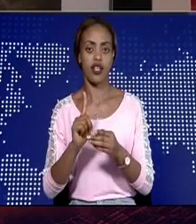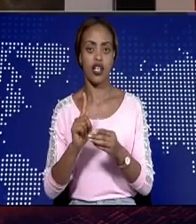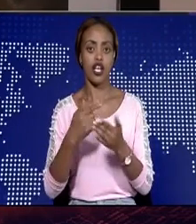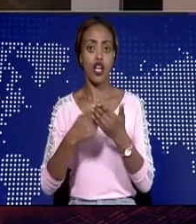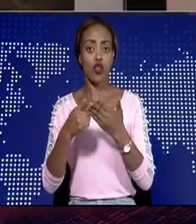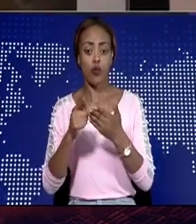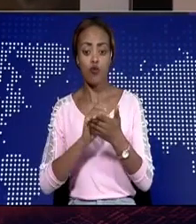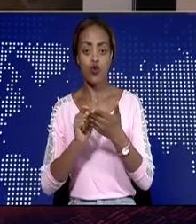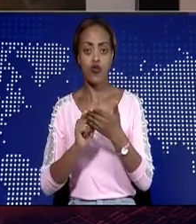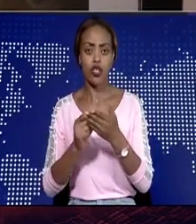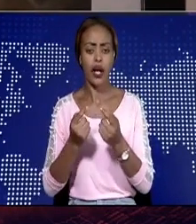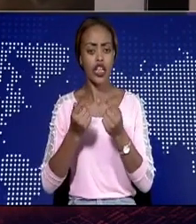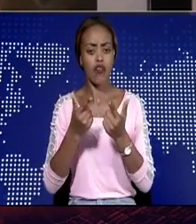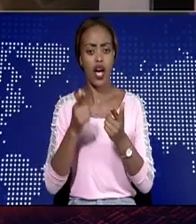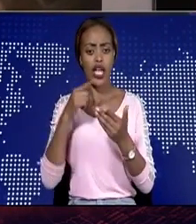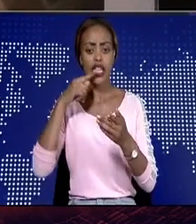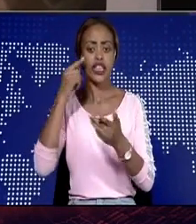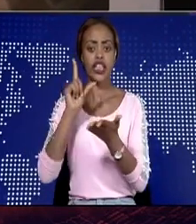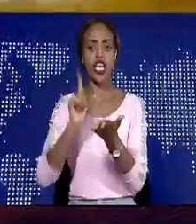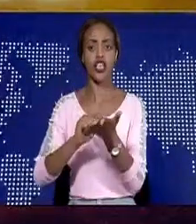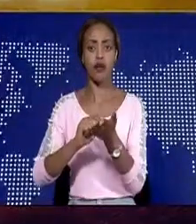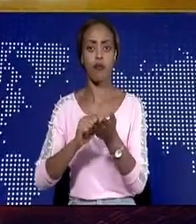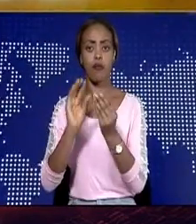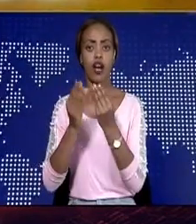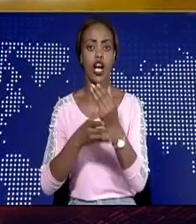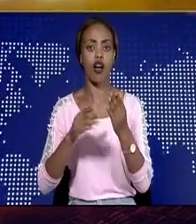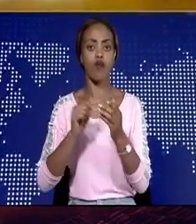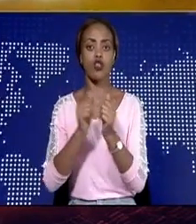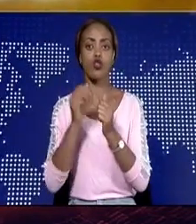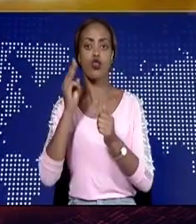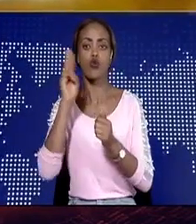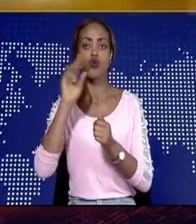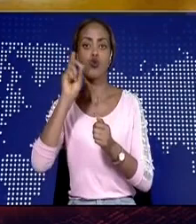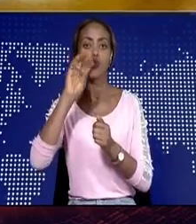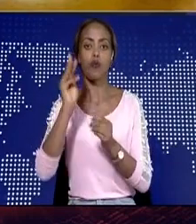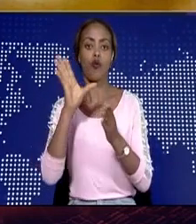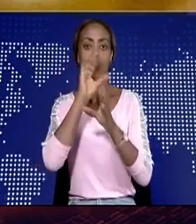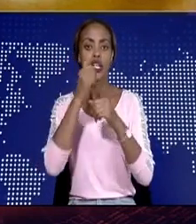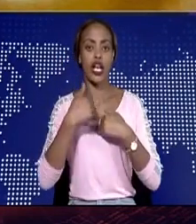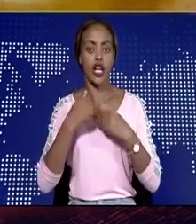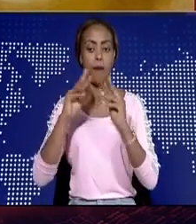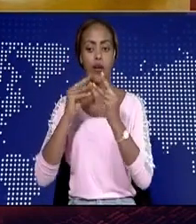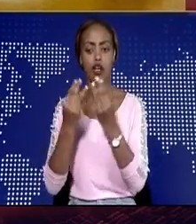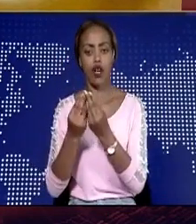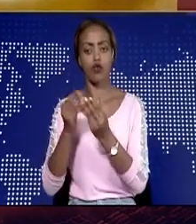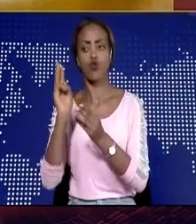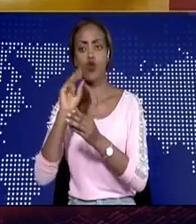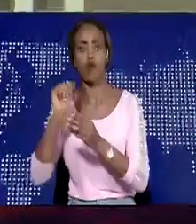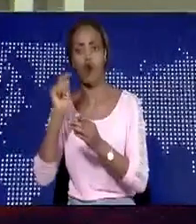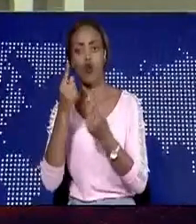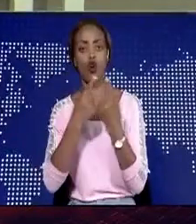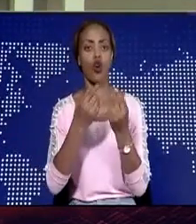እታ መፅሔት ቀልጢፋት ትሕተመሉ ኣገባብ ምስ ንስዩም ወዲእን ኣለና መደባት እስዩም ብዝግባእ ክገልፀልኩም